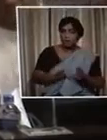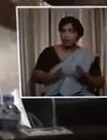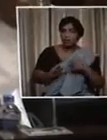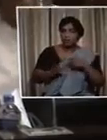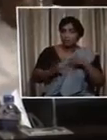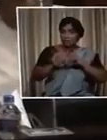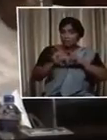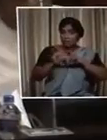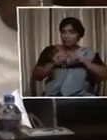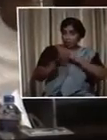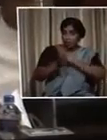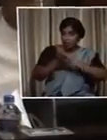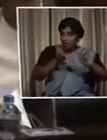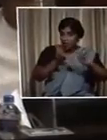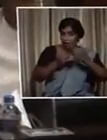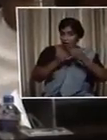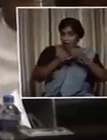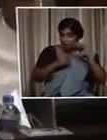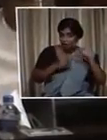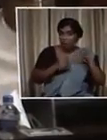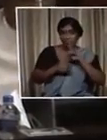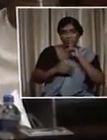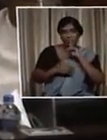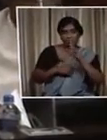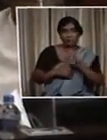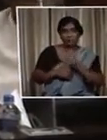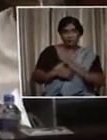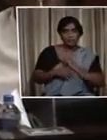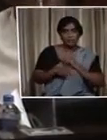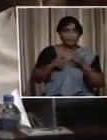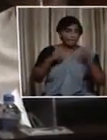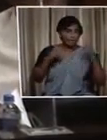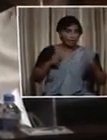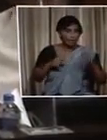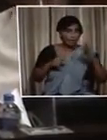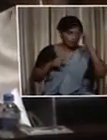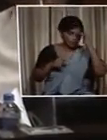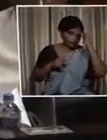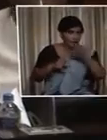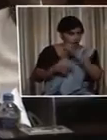අය මම කියන්න කැමති විපක්ෂ නායකතුමාගේ